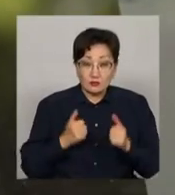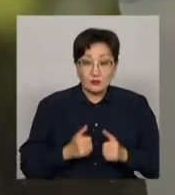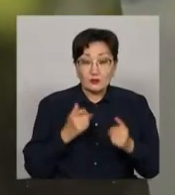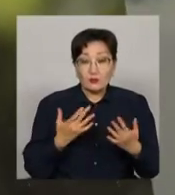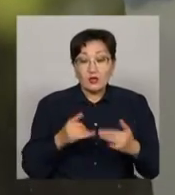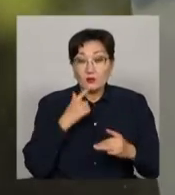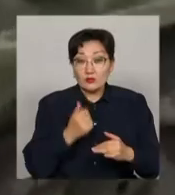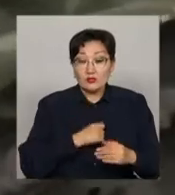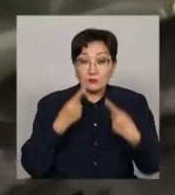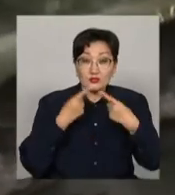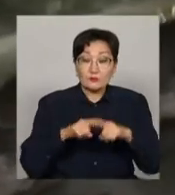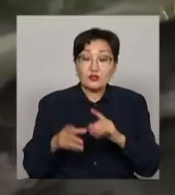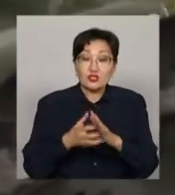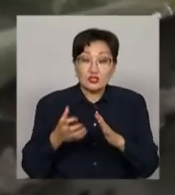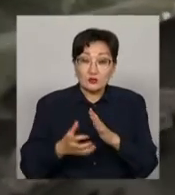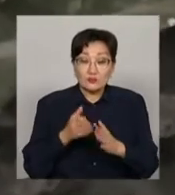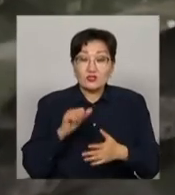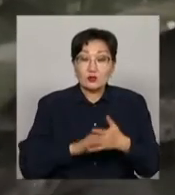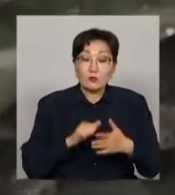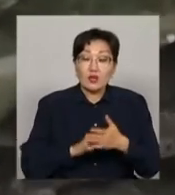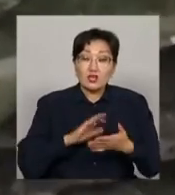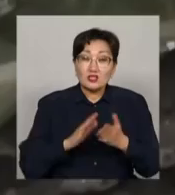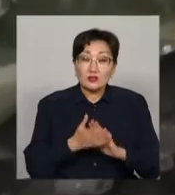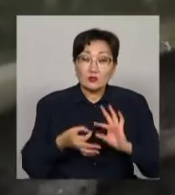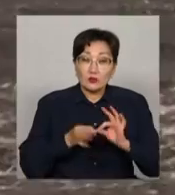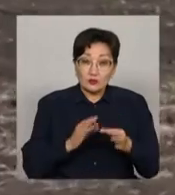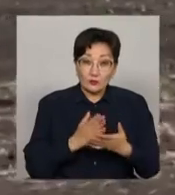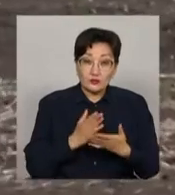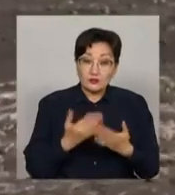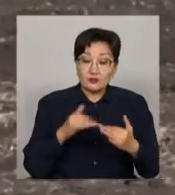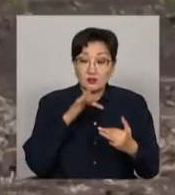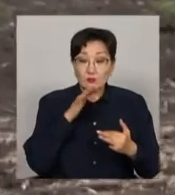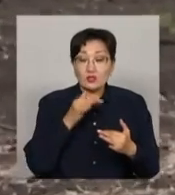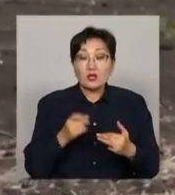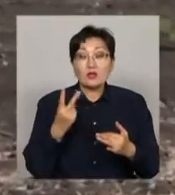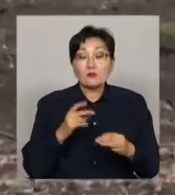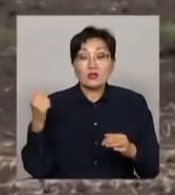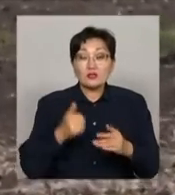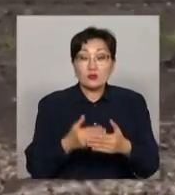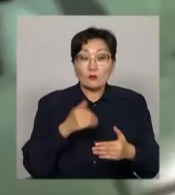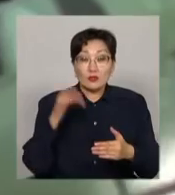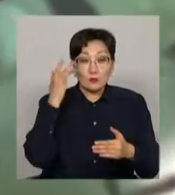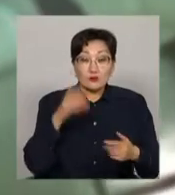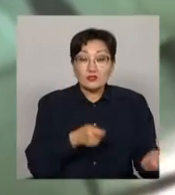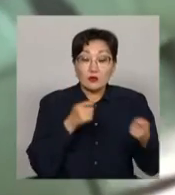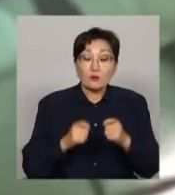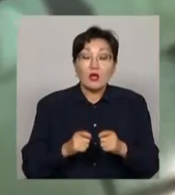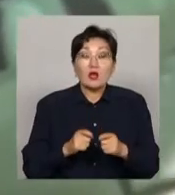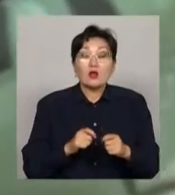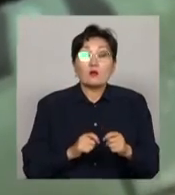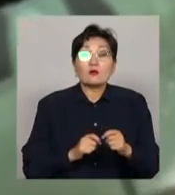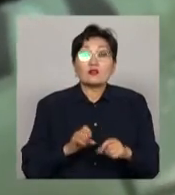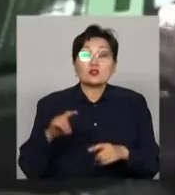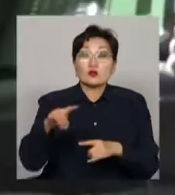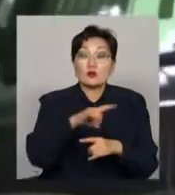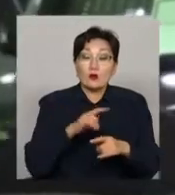Бірақ әскери техникалардың жетіспеушілігі жағдайды қиындатқан көрінеді. Қазіргі таңда екі апта бұрын ақш жеткізген ұшқышсыз ұшақтар